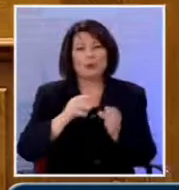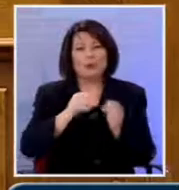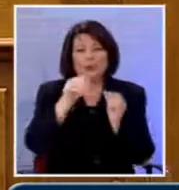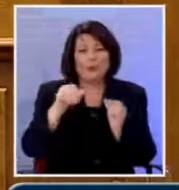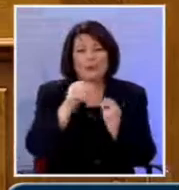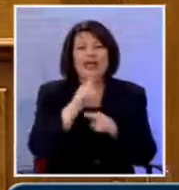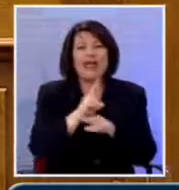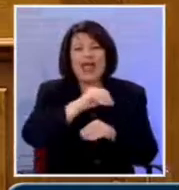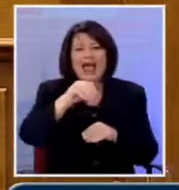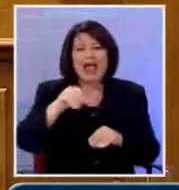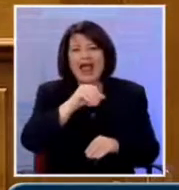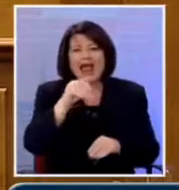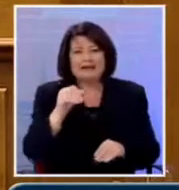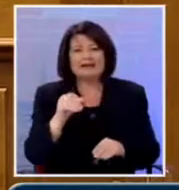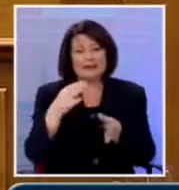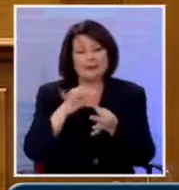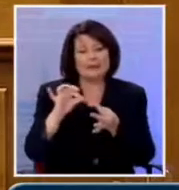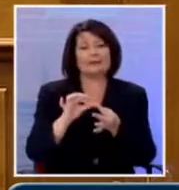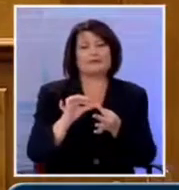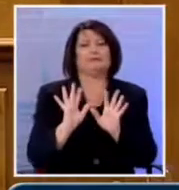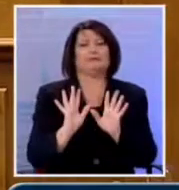τσιγαρόχαρτο και η σμύρη δανάξη.